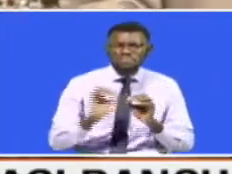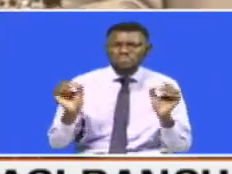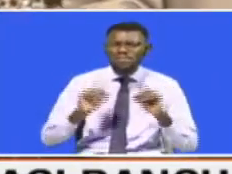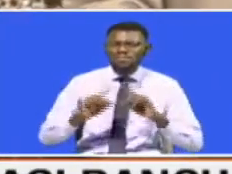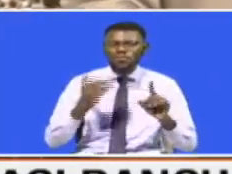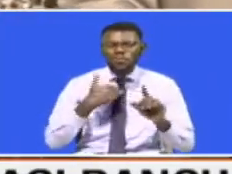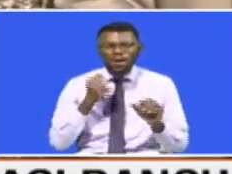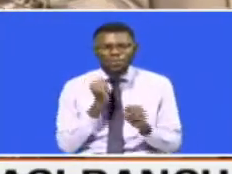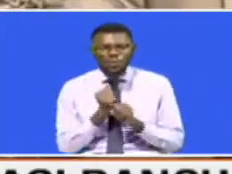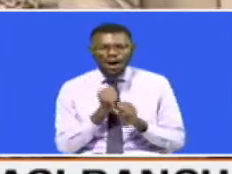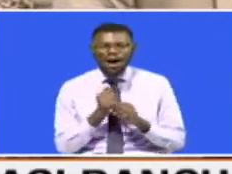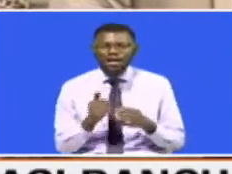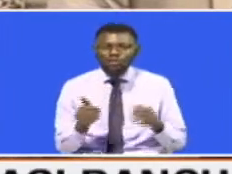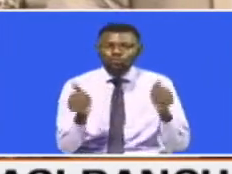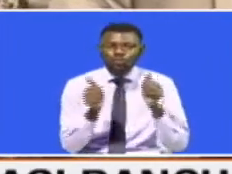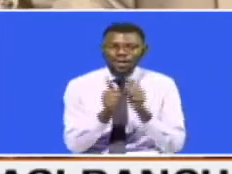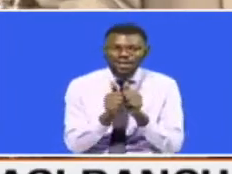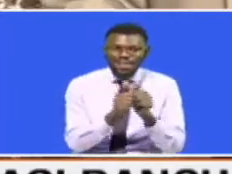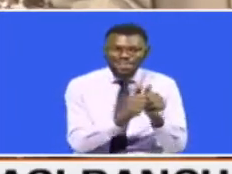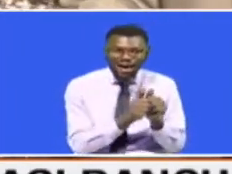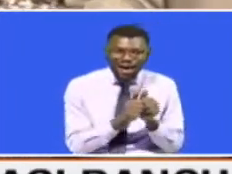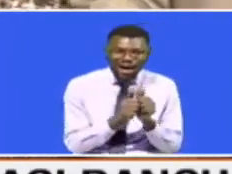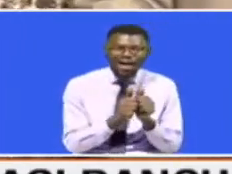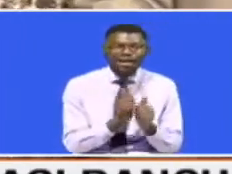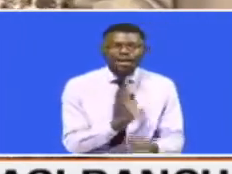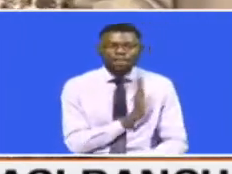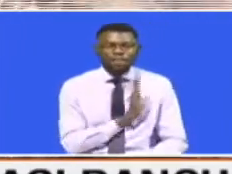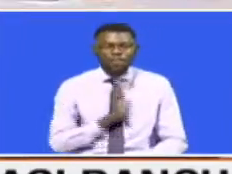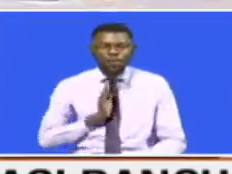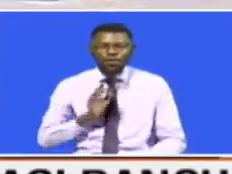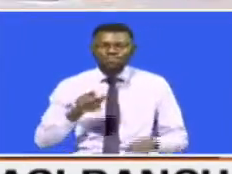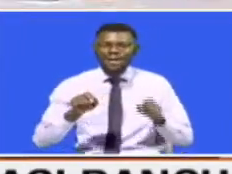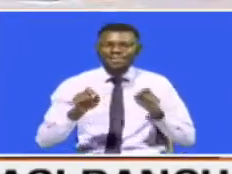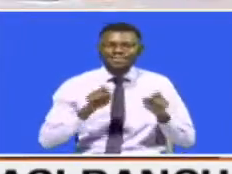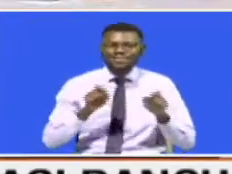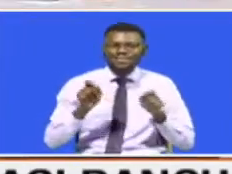kufanya kazi pamoja kama board of directors. Mwaka ulo